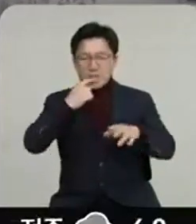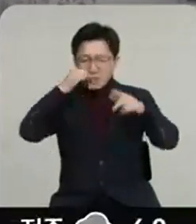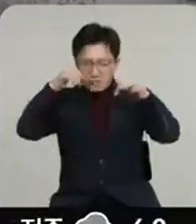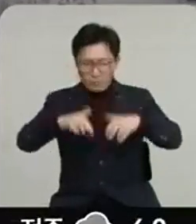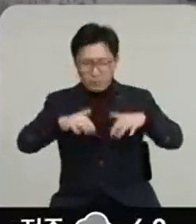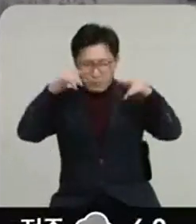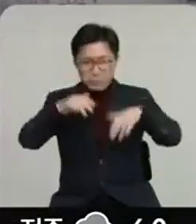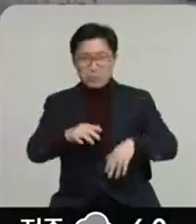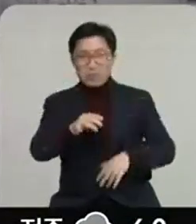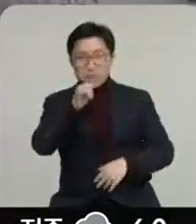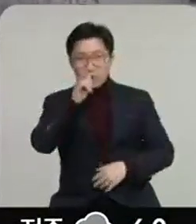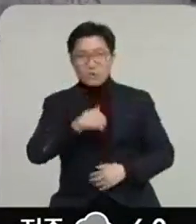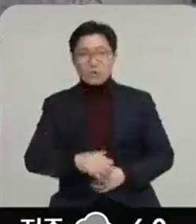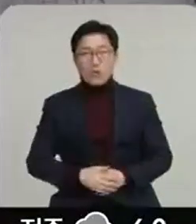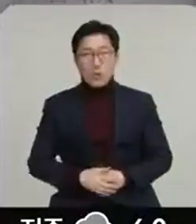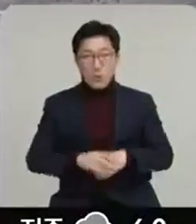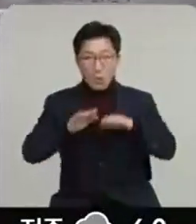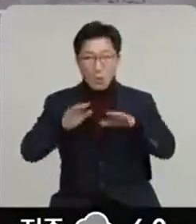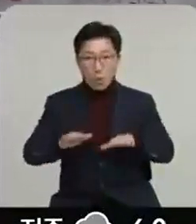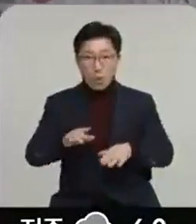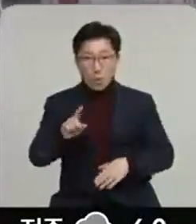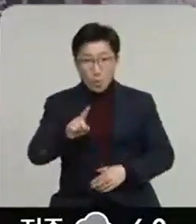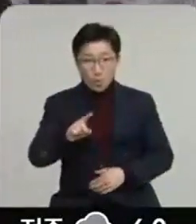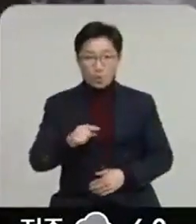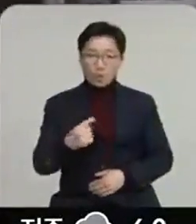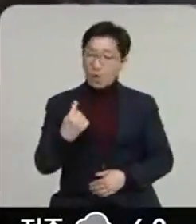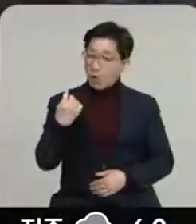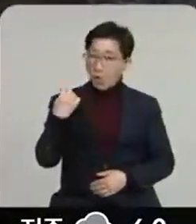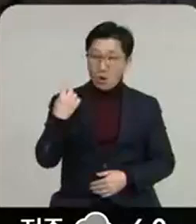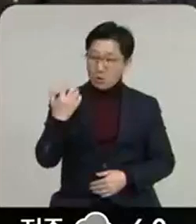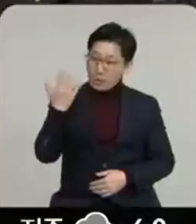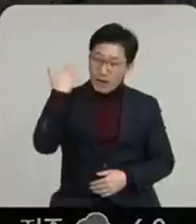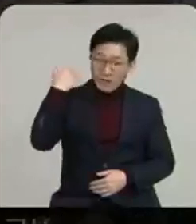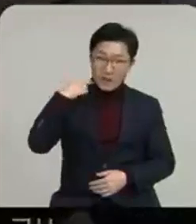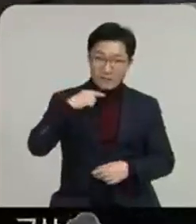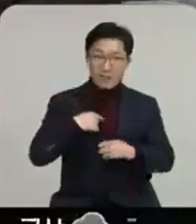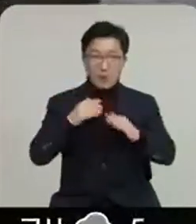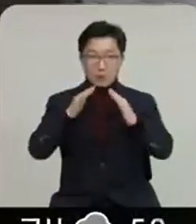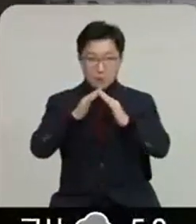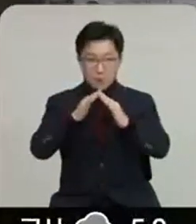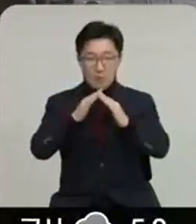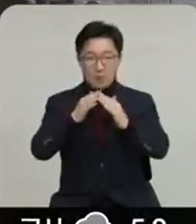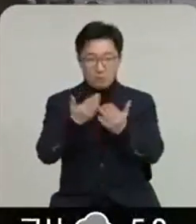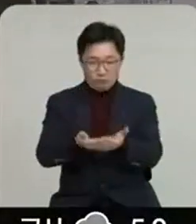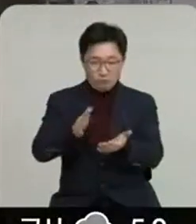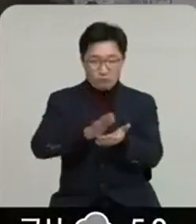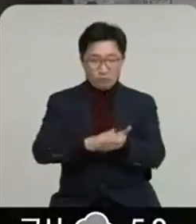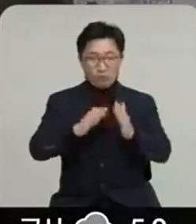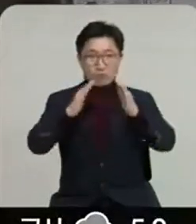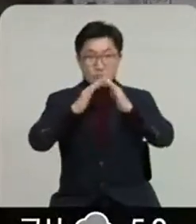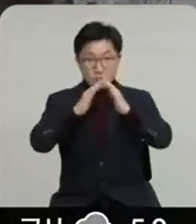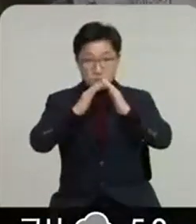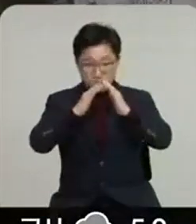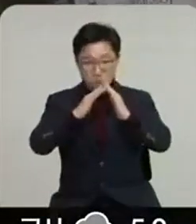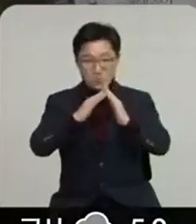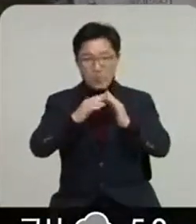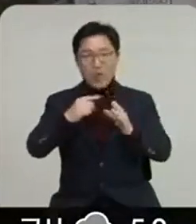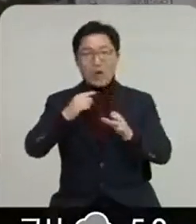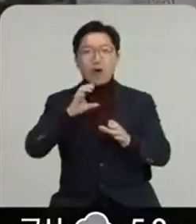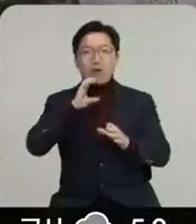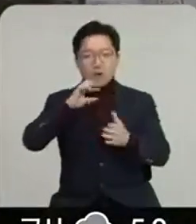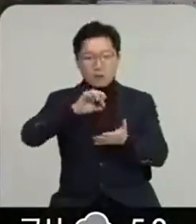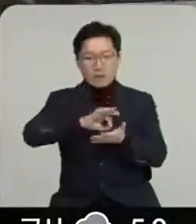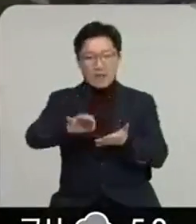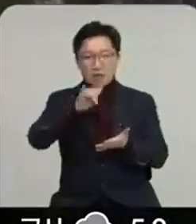쏟아지기도 했습니다. 지금 제 뒤로 보이는 곳이 옛 창고를 상가 건물로 고쳐서 쓰고 있는 곳인데 위를 보면요.